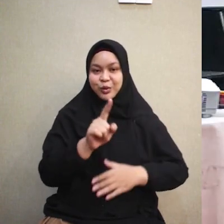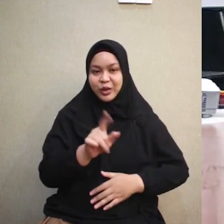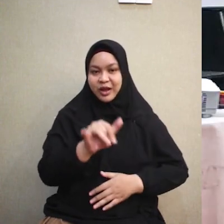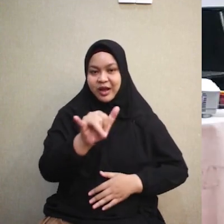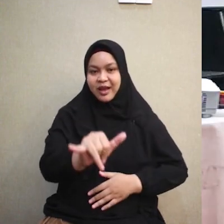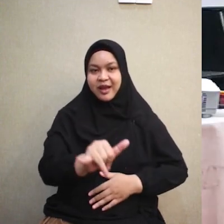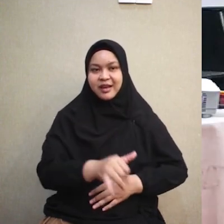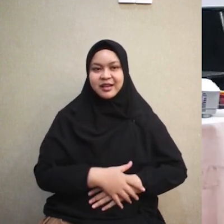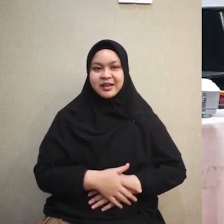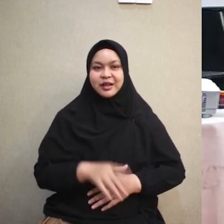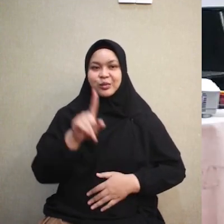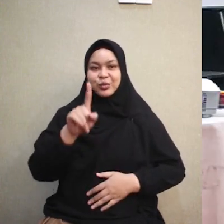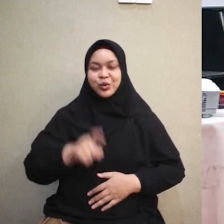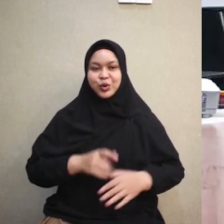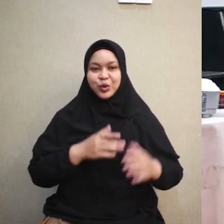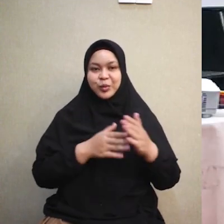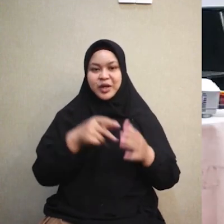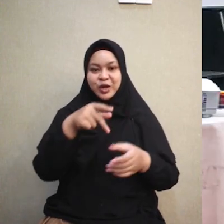ya